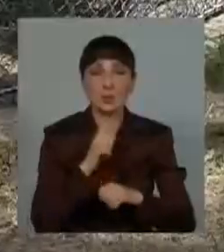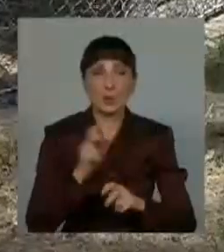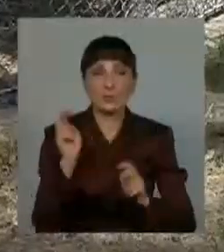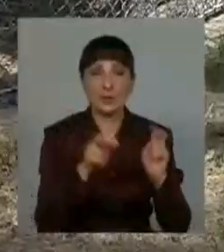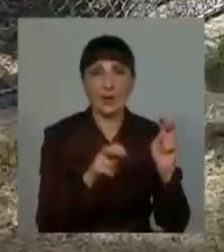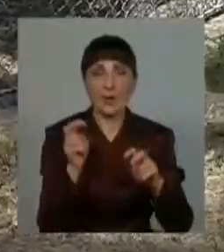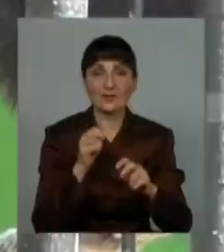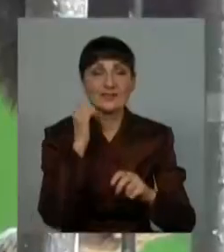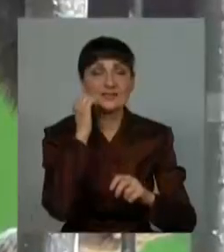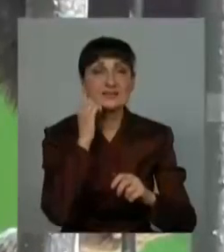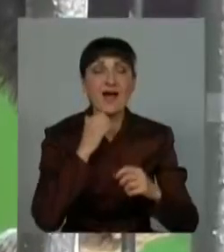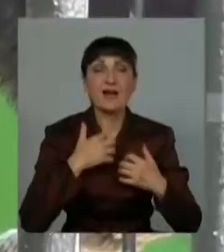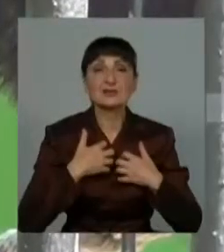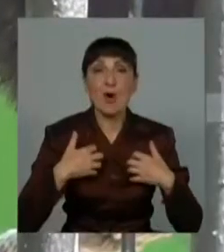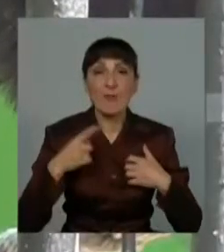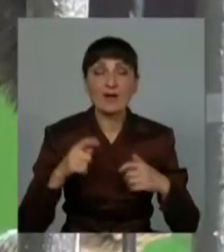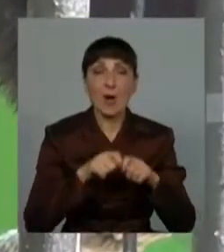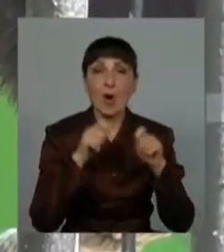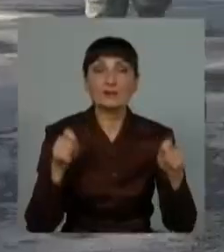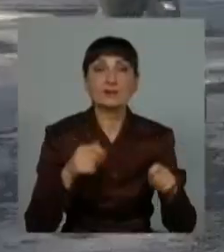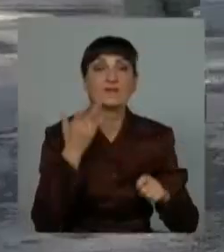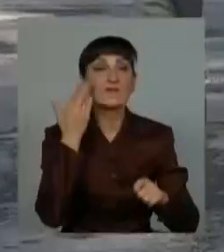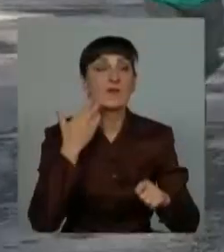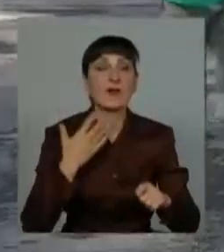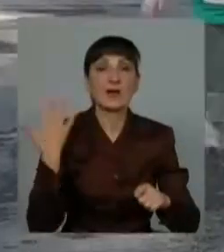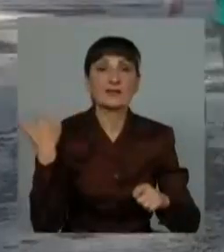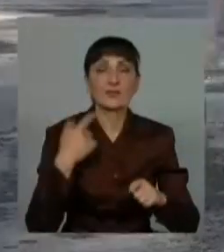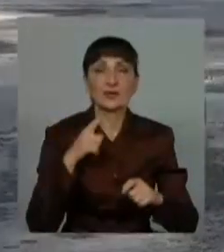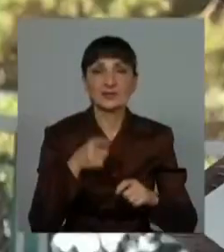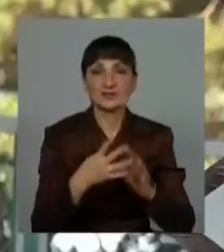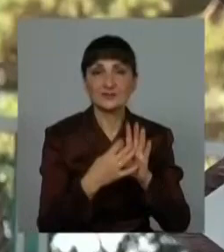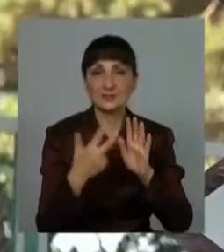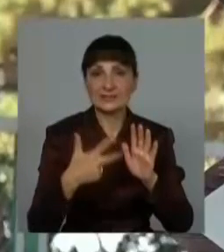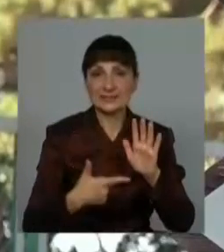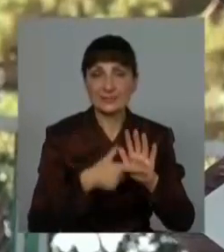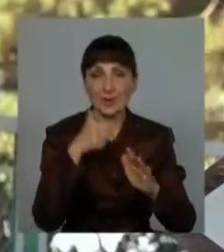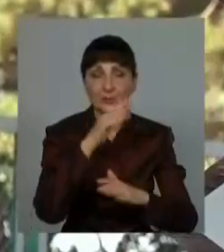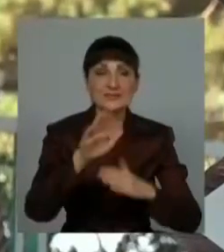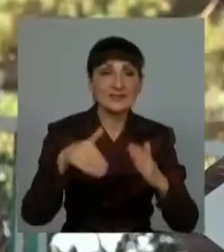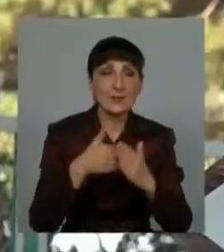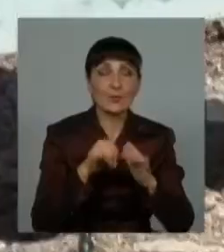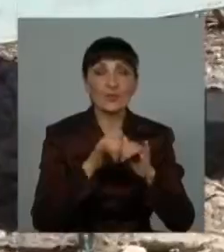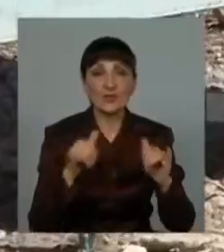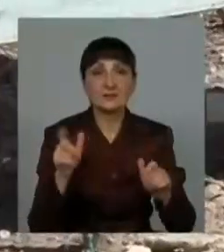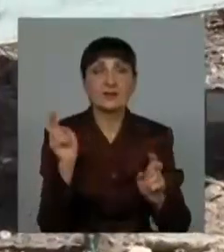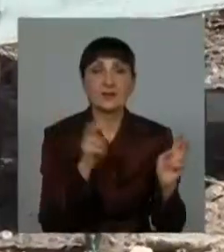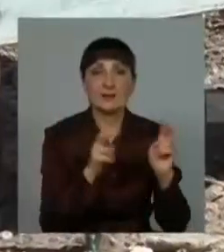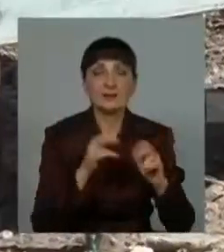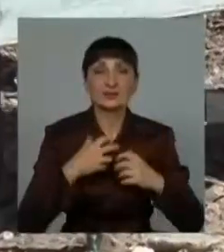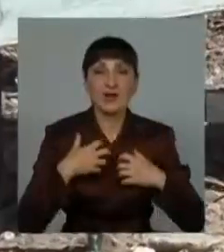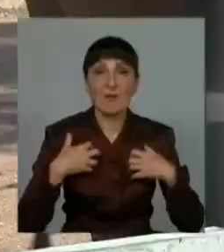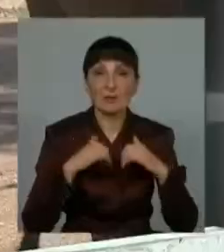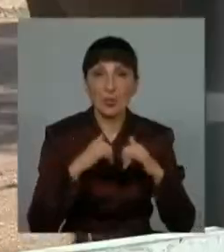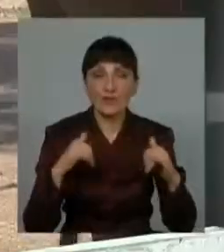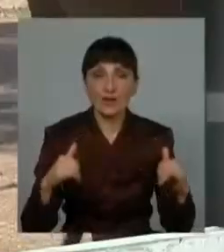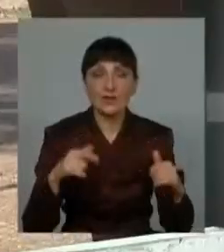алматинцев. Старейший зверинец впервые открыл свои двери в далеком 1937-м. С тех пор растет число его обитателей. В год